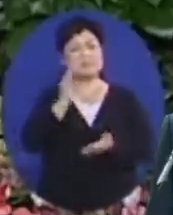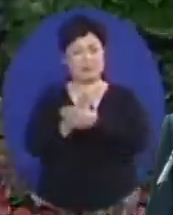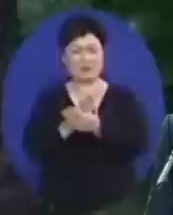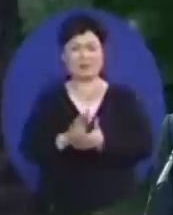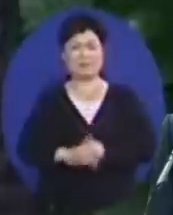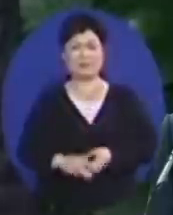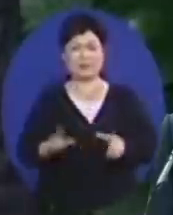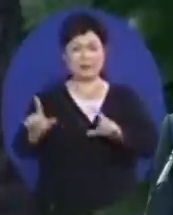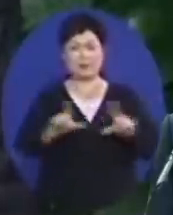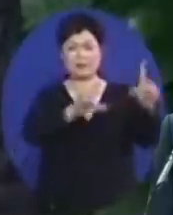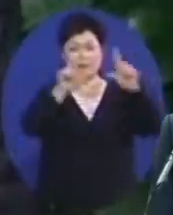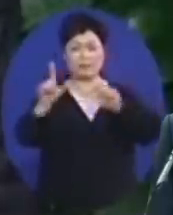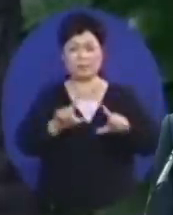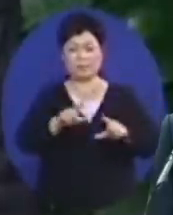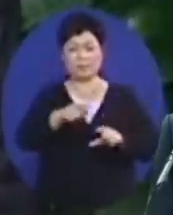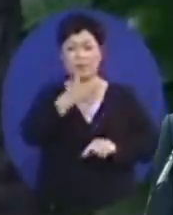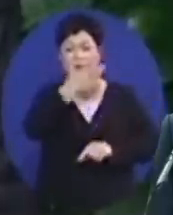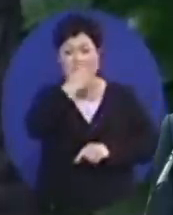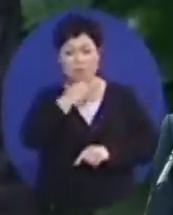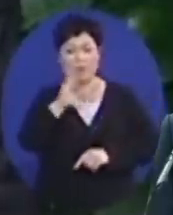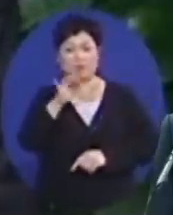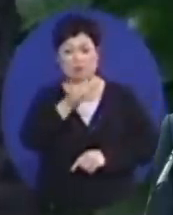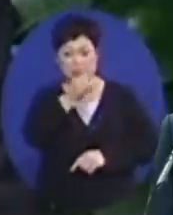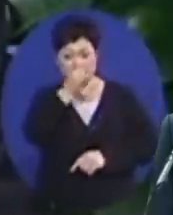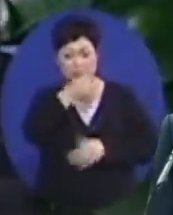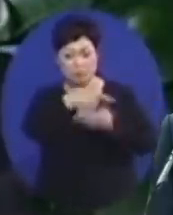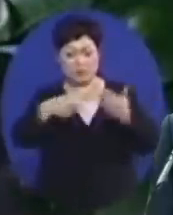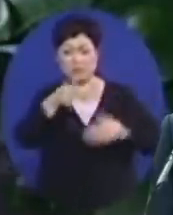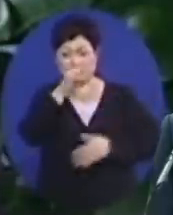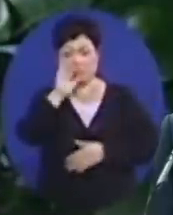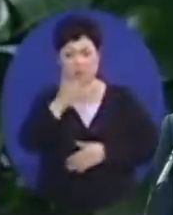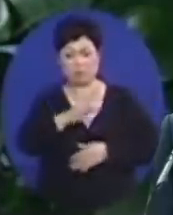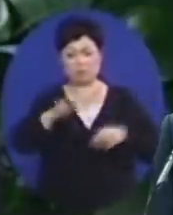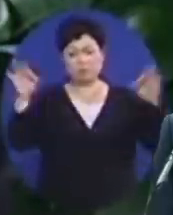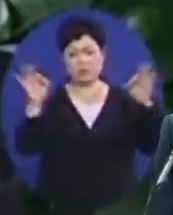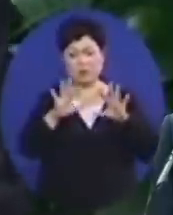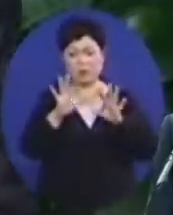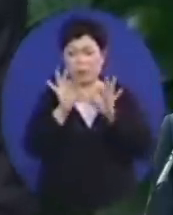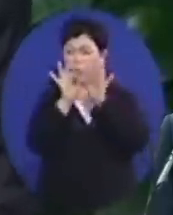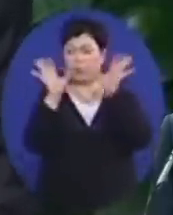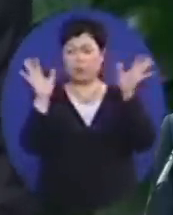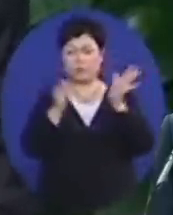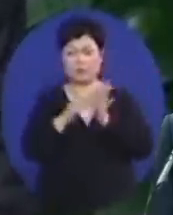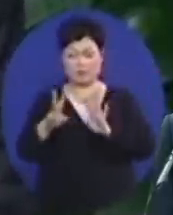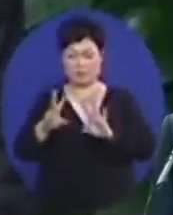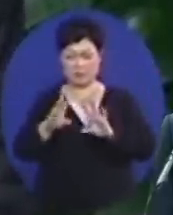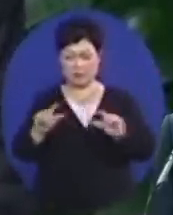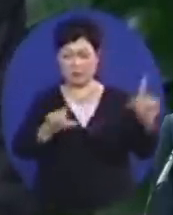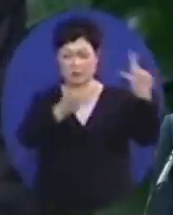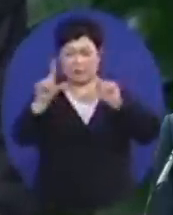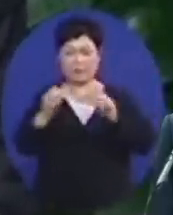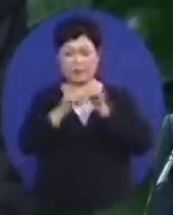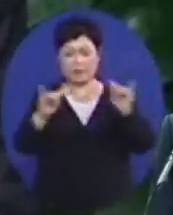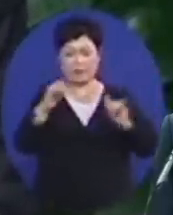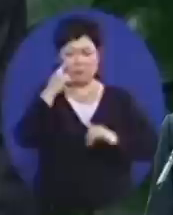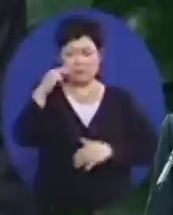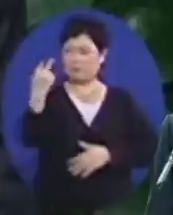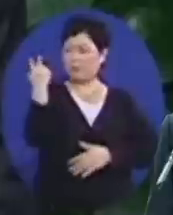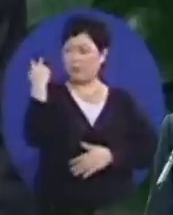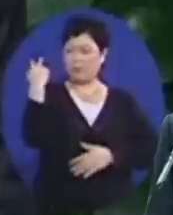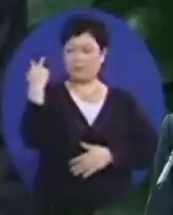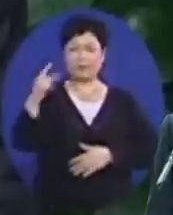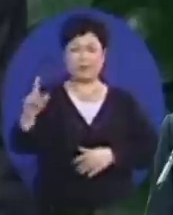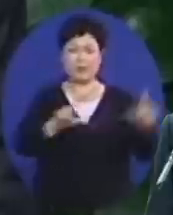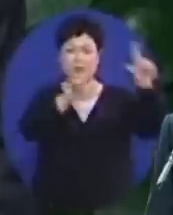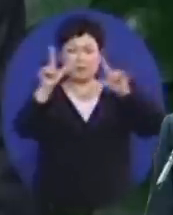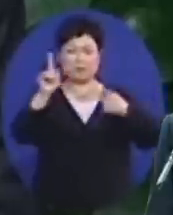인생은 세홍지마라고도 하고 일장지 춘몽이라기도 합니다. 결국 이 땅에 사는 인간은 뒤돌아보면